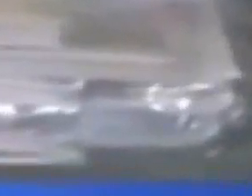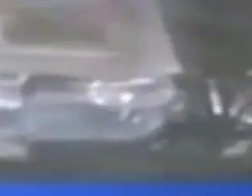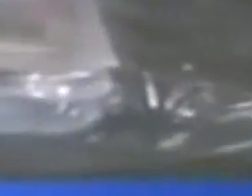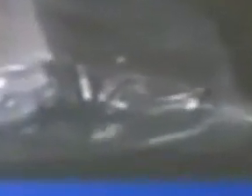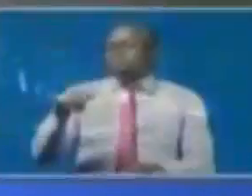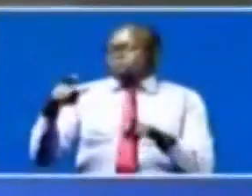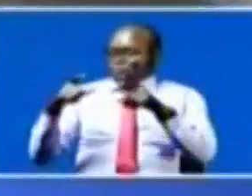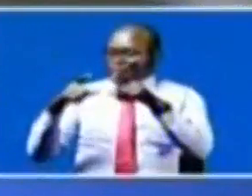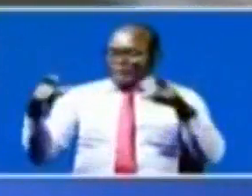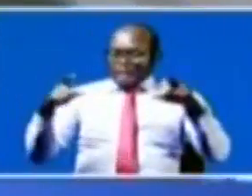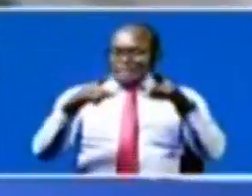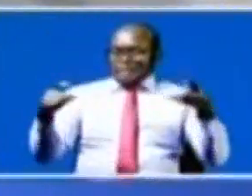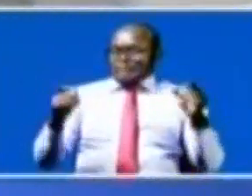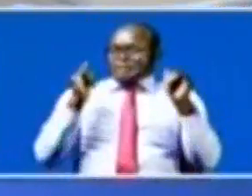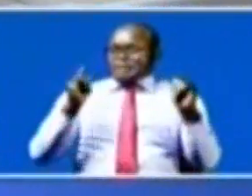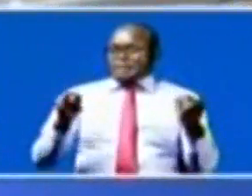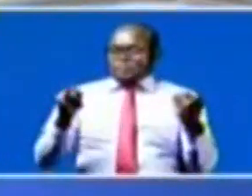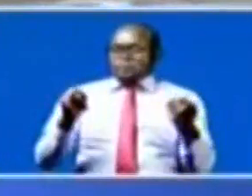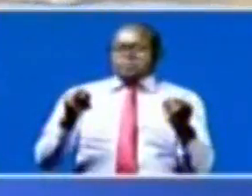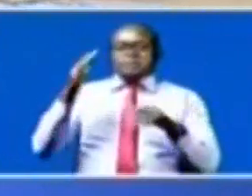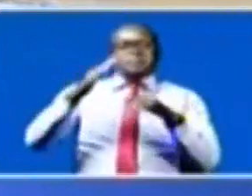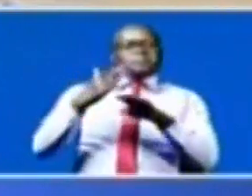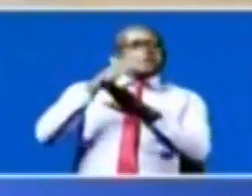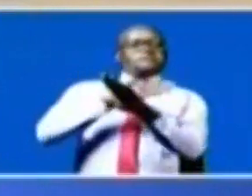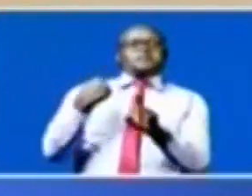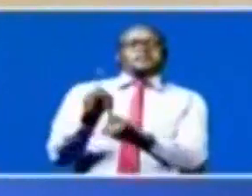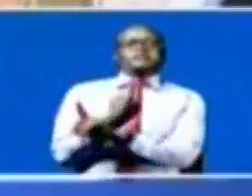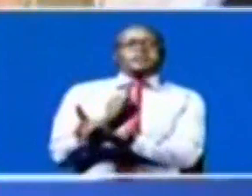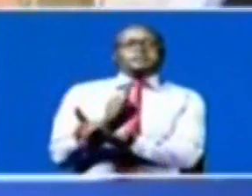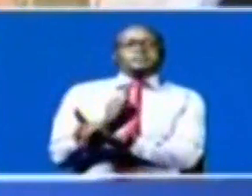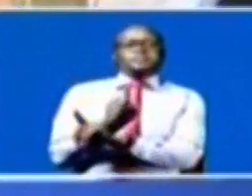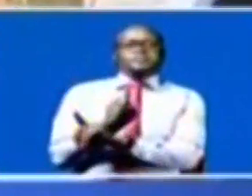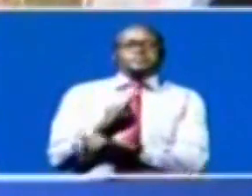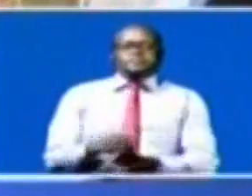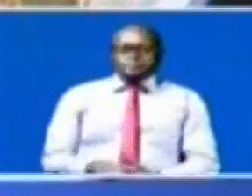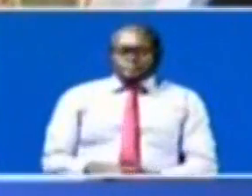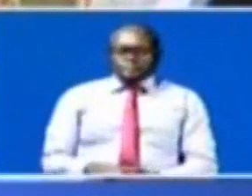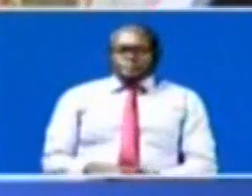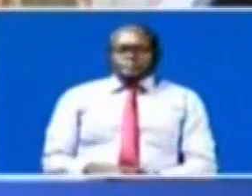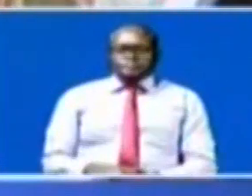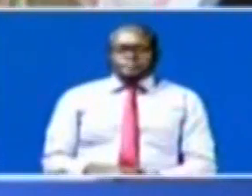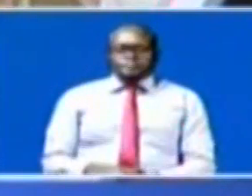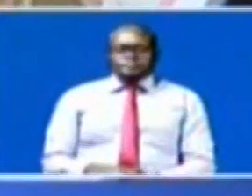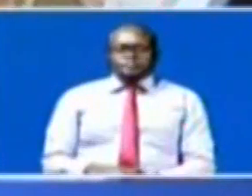Hizi ndizo kadi za kisasa. Hata ngambo ukaenda ukarudi.